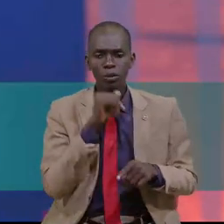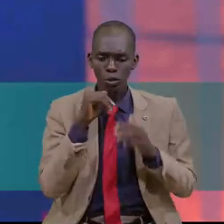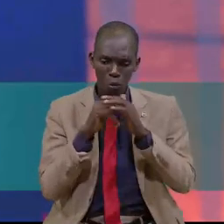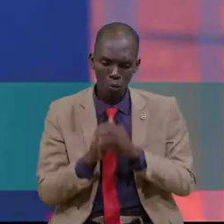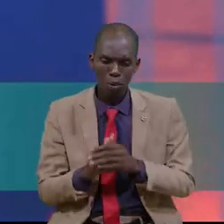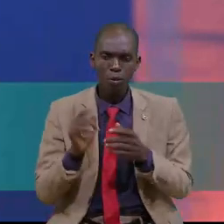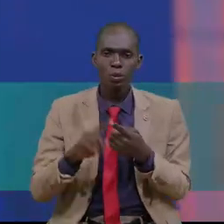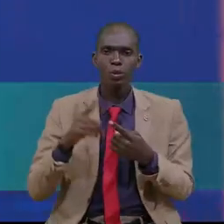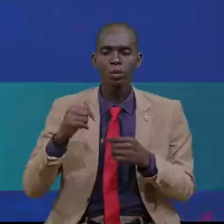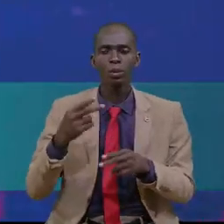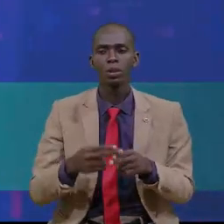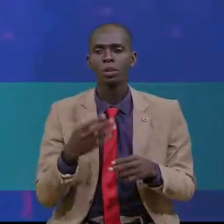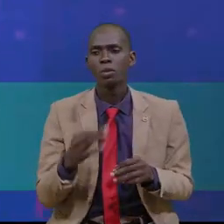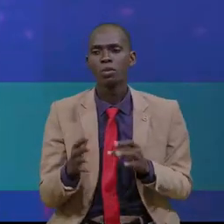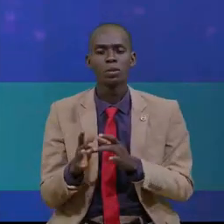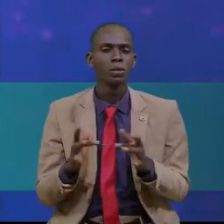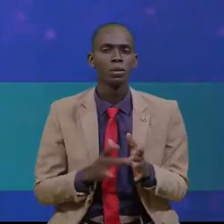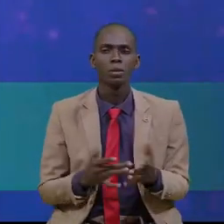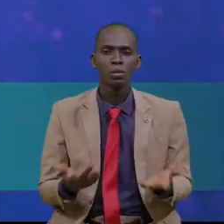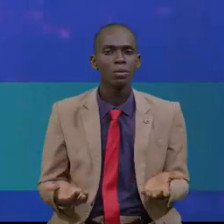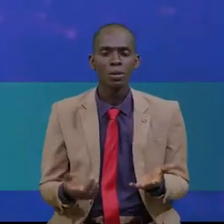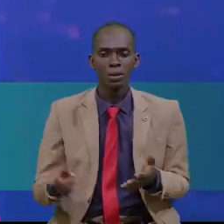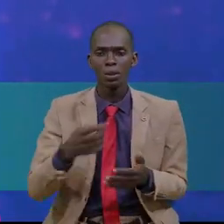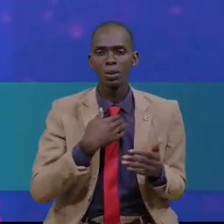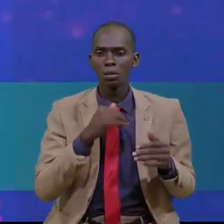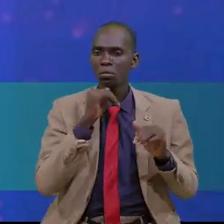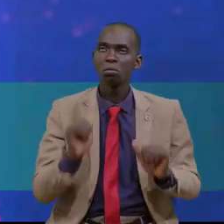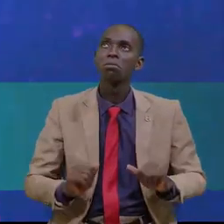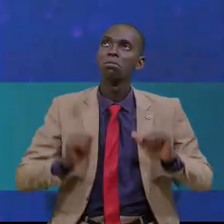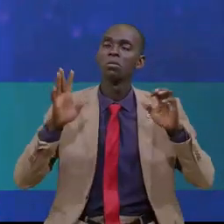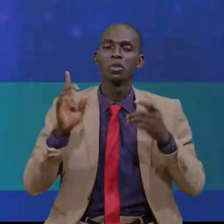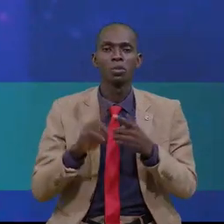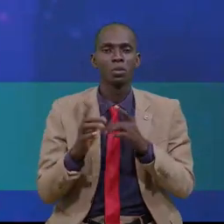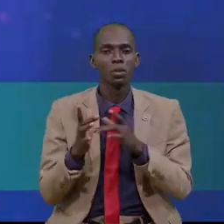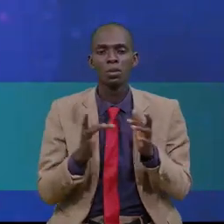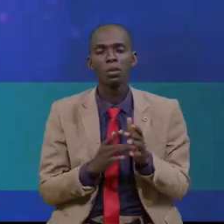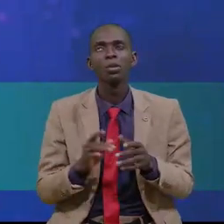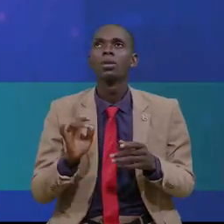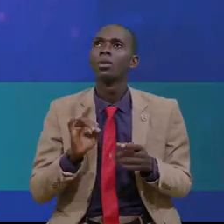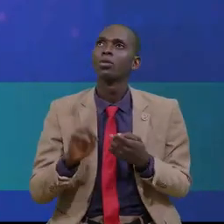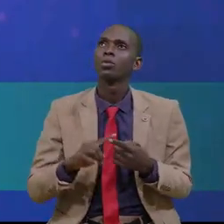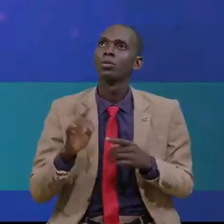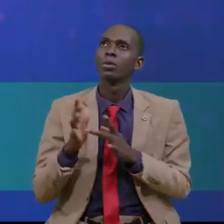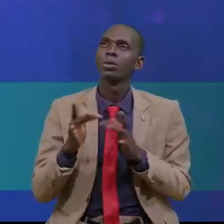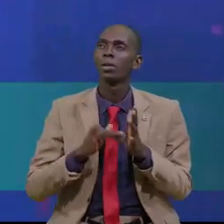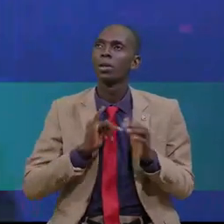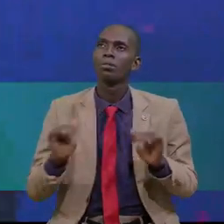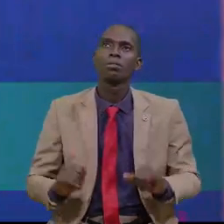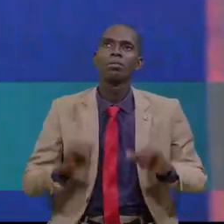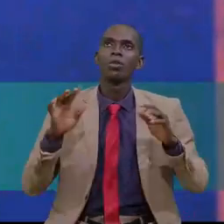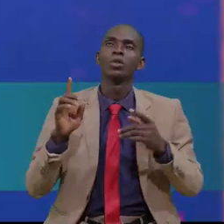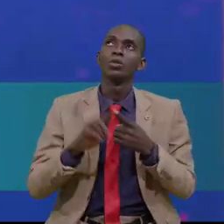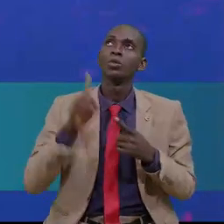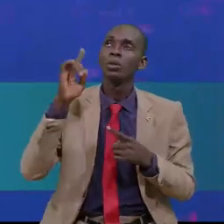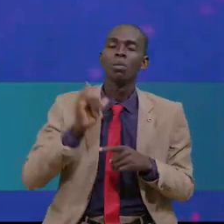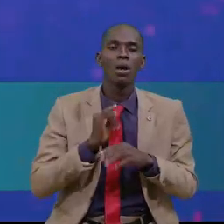pas. Devant le nom de Jésus, il ne s'abandonne pas. Tout à Jésus, j'abandonne. Tout à lui,